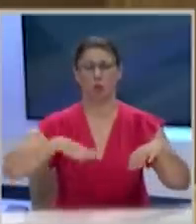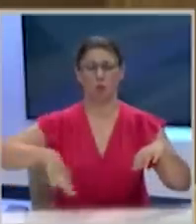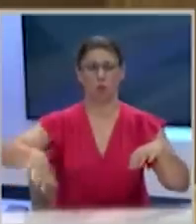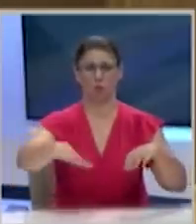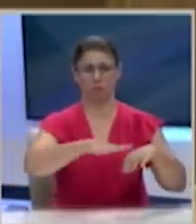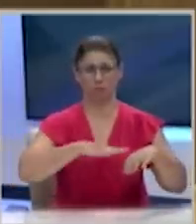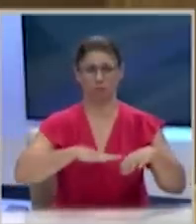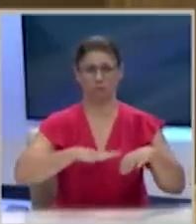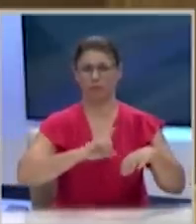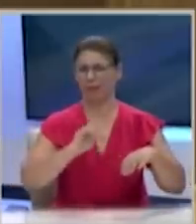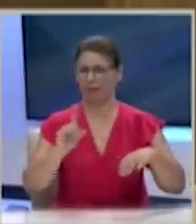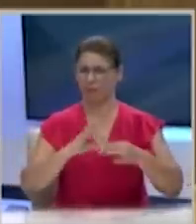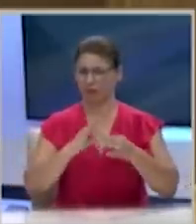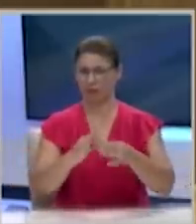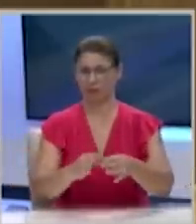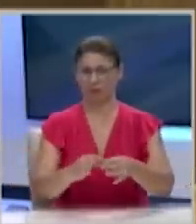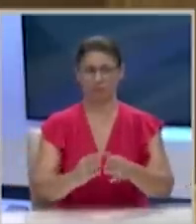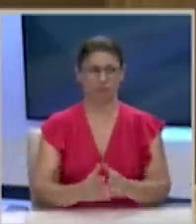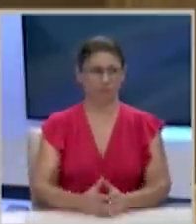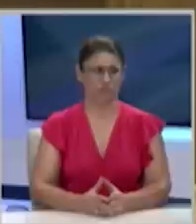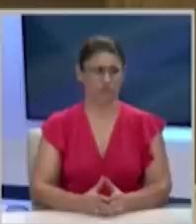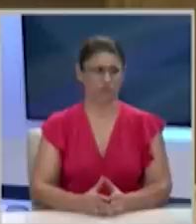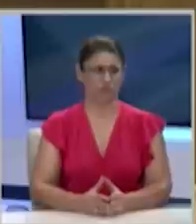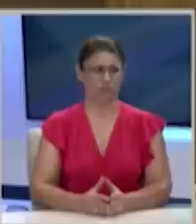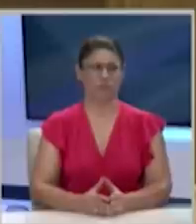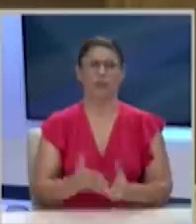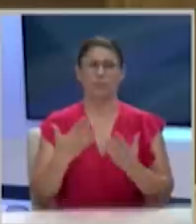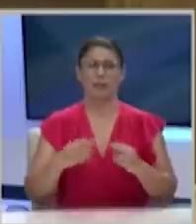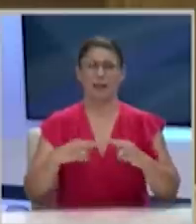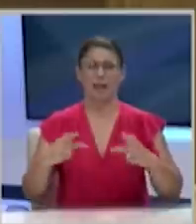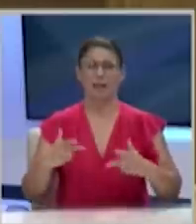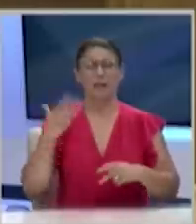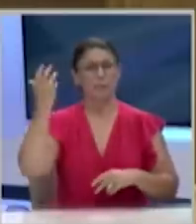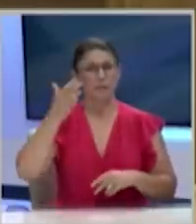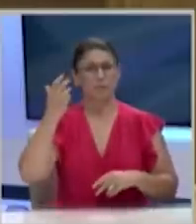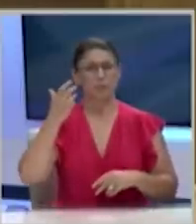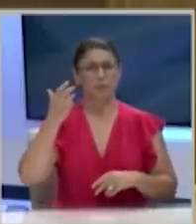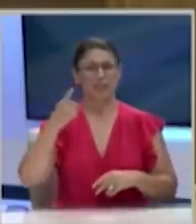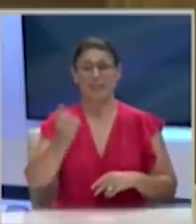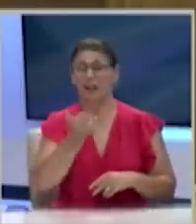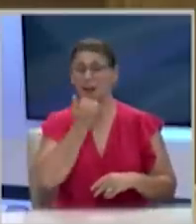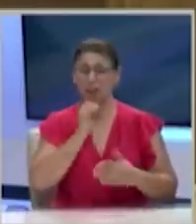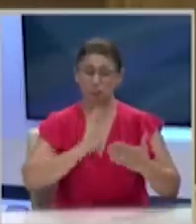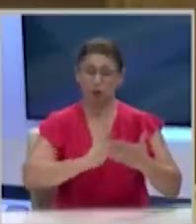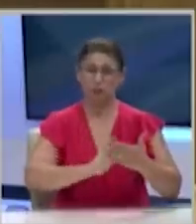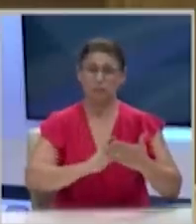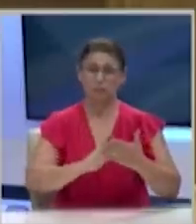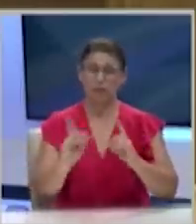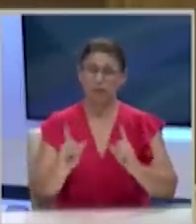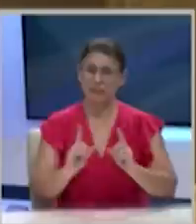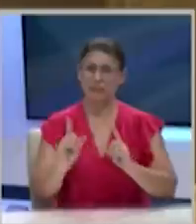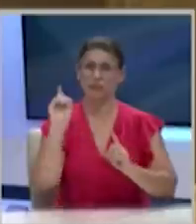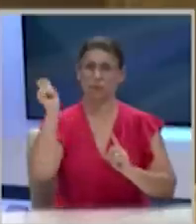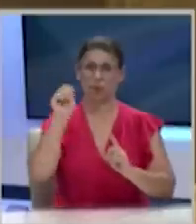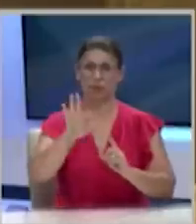μην συνεχίσουμε, υπάρχει αντιεπιστημονική και ανορθολογική προσέγγιση με τις αντίστοιχες πολιτικές